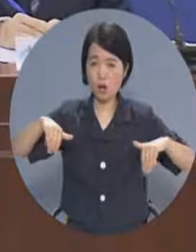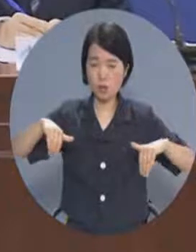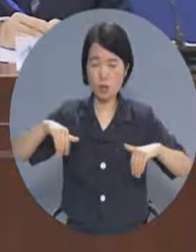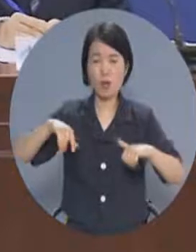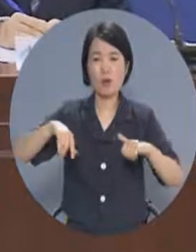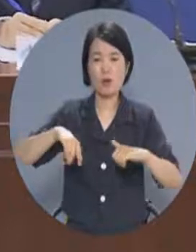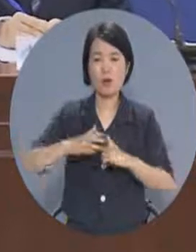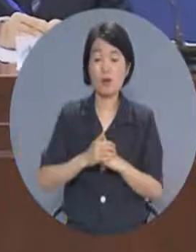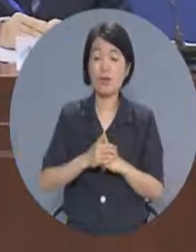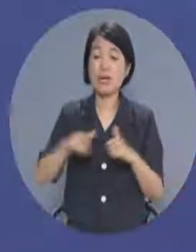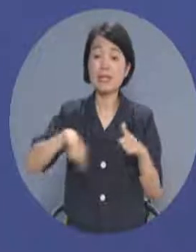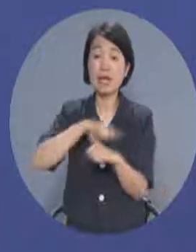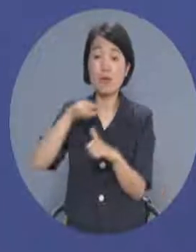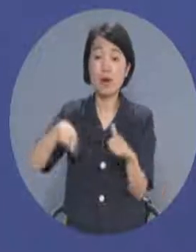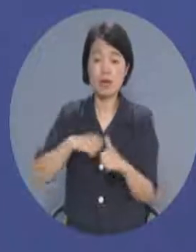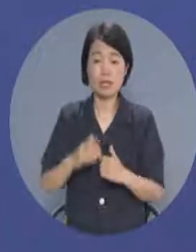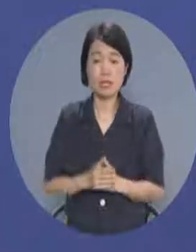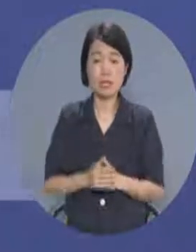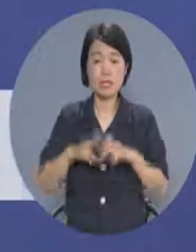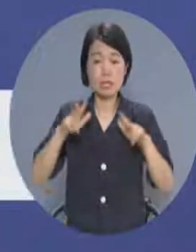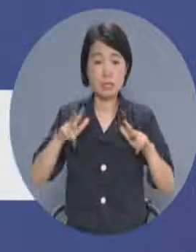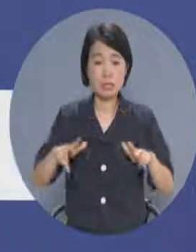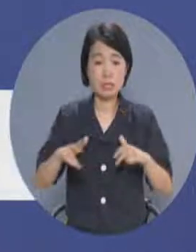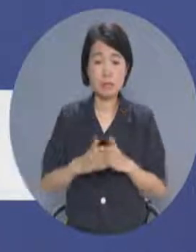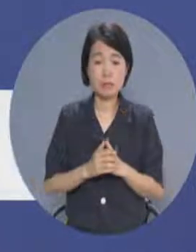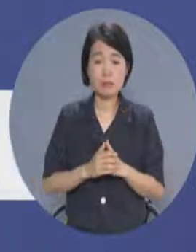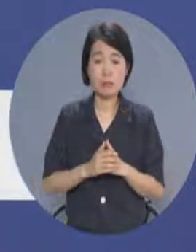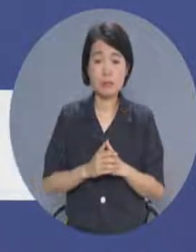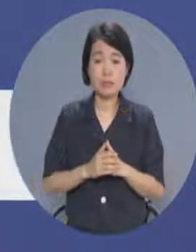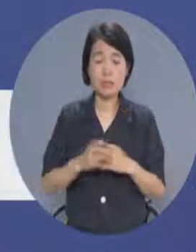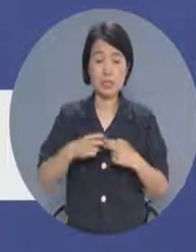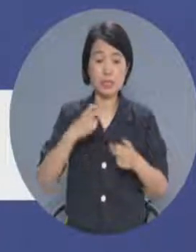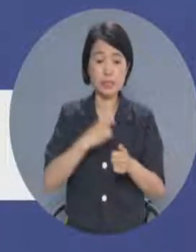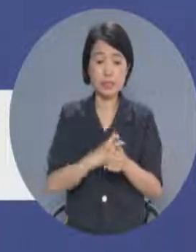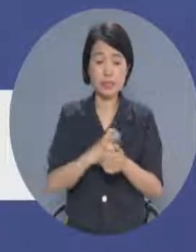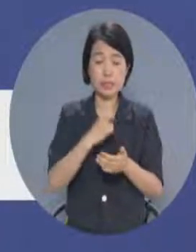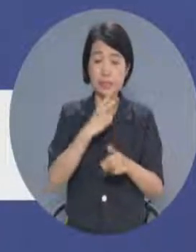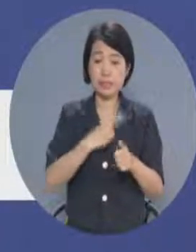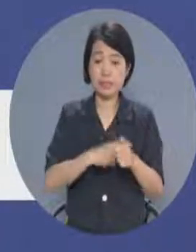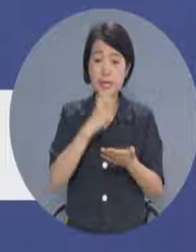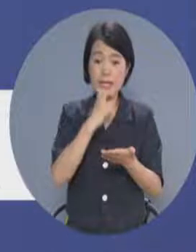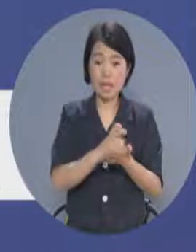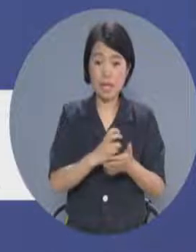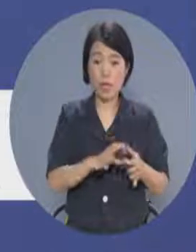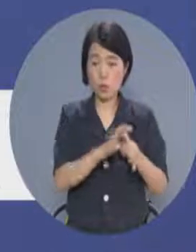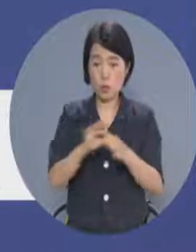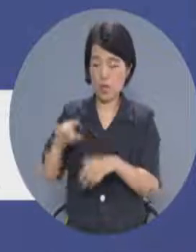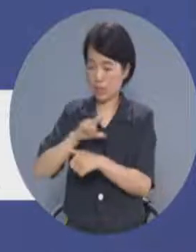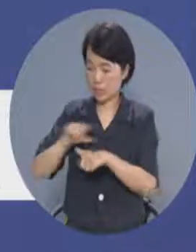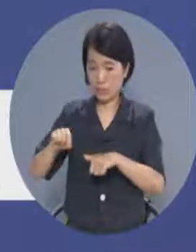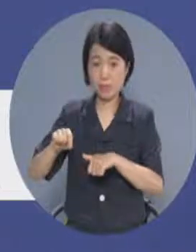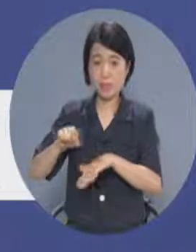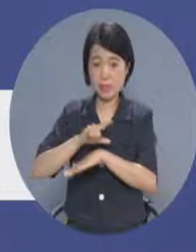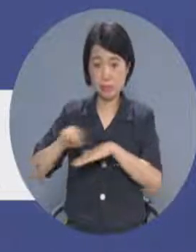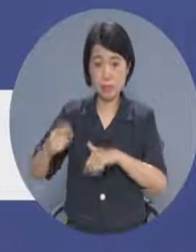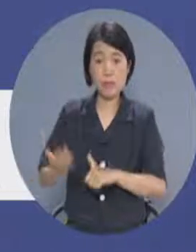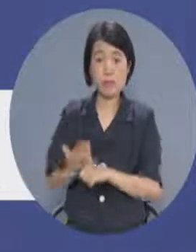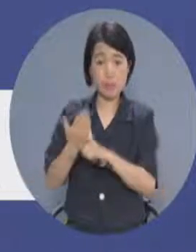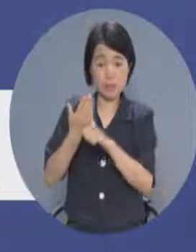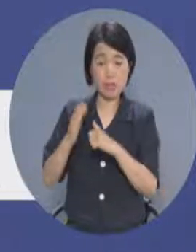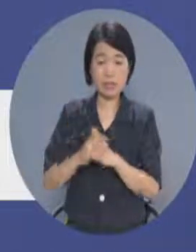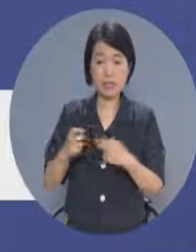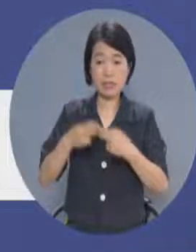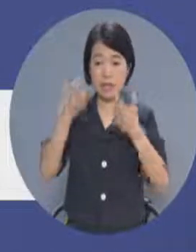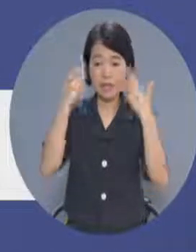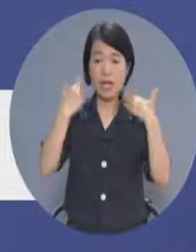판단되는 문제였습니다. 지역 의사들을 통해 지방에서 이제 양성할 수 있도록 하는데 의대가 없는 지역은